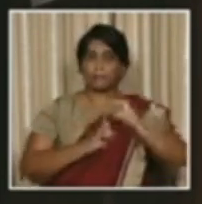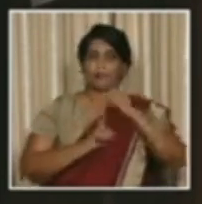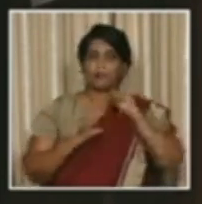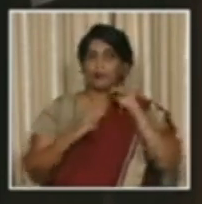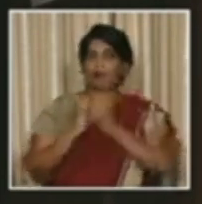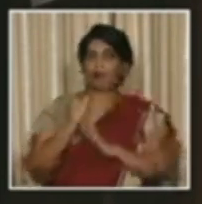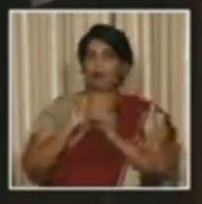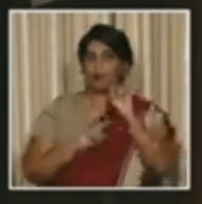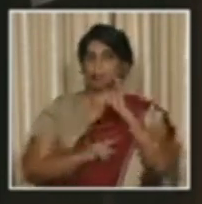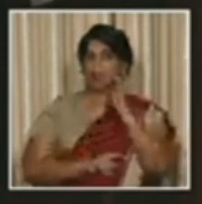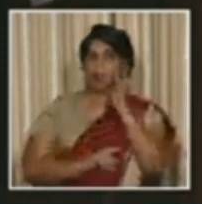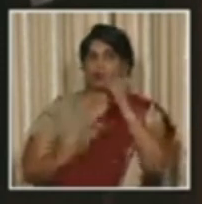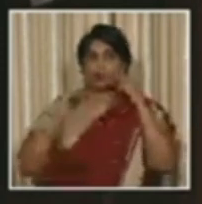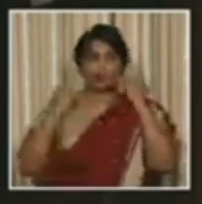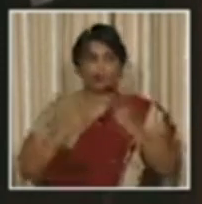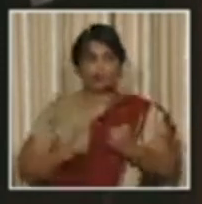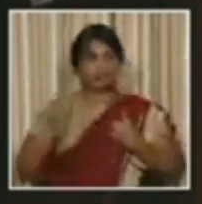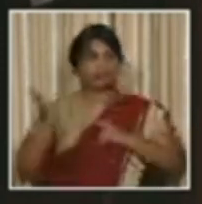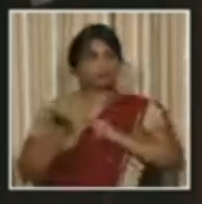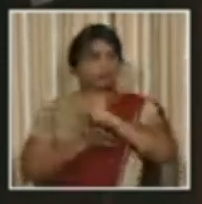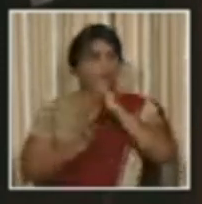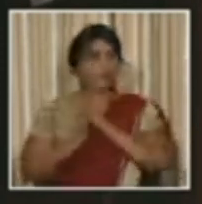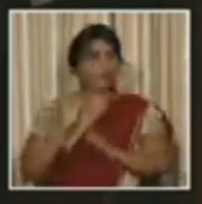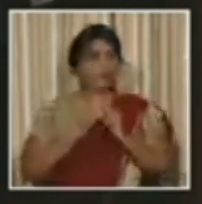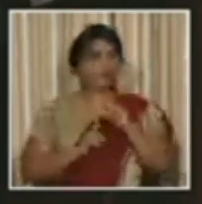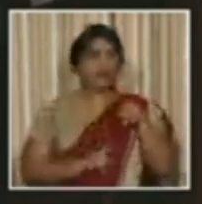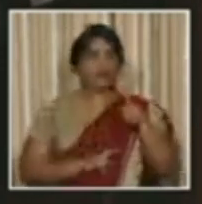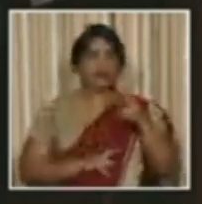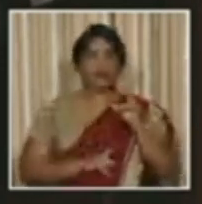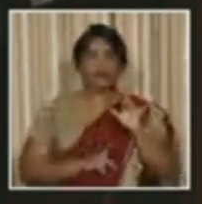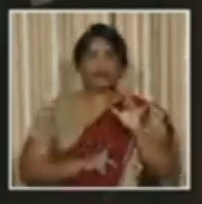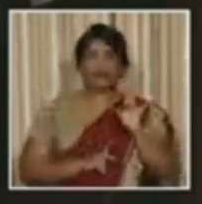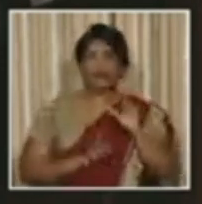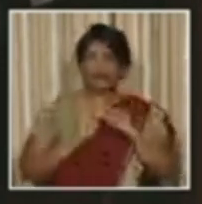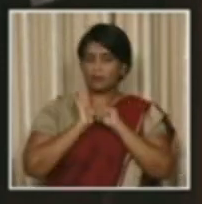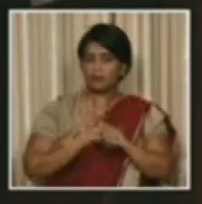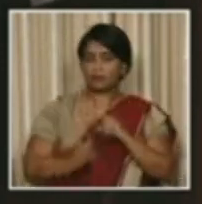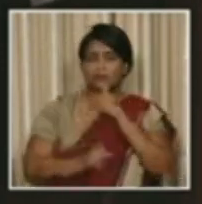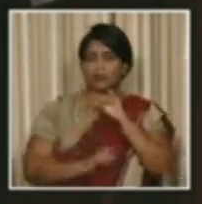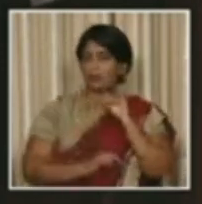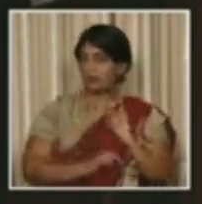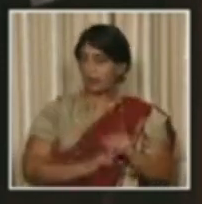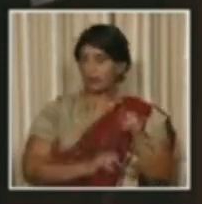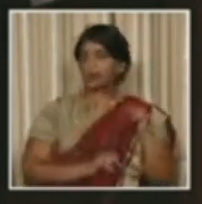දෙන්නත් ඔස්ට්‍රේලියාවේ පදිංචියට යන්නත් මේ මන්ත්‍රීවරු 225ම පාවා දීලා කරන කතාව ඉතාම